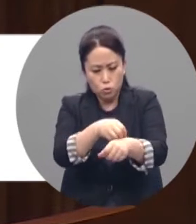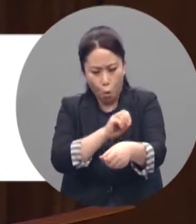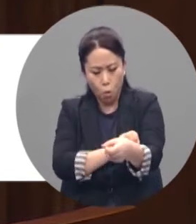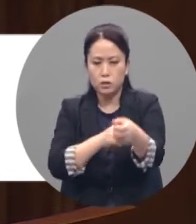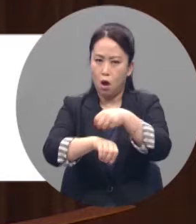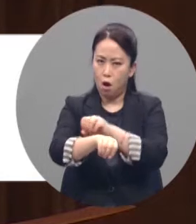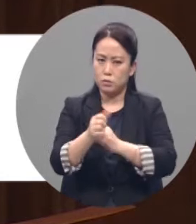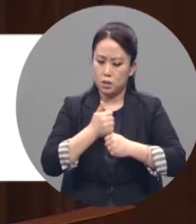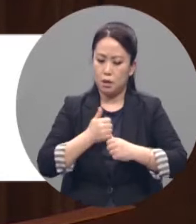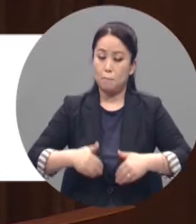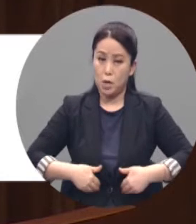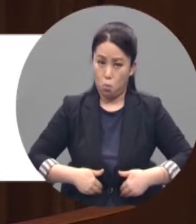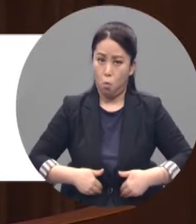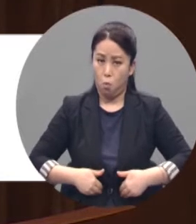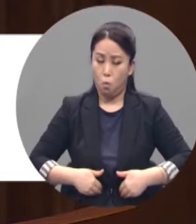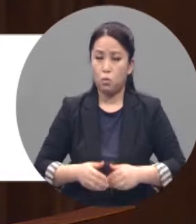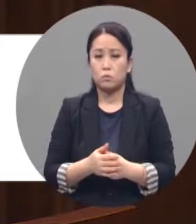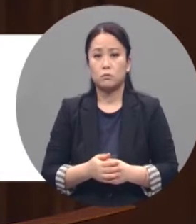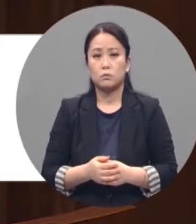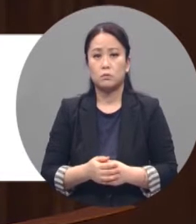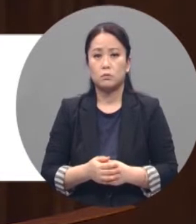할 의무가 부여되는 자리입니다.